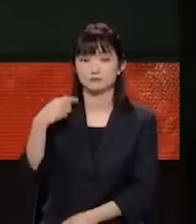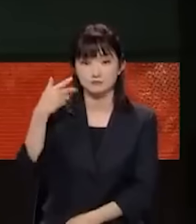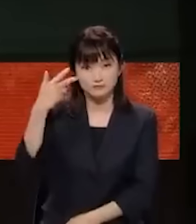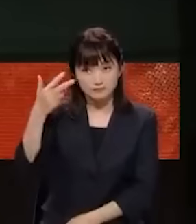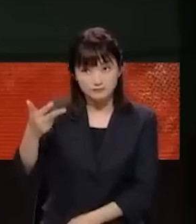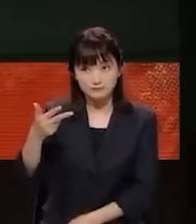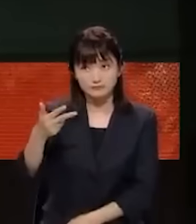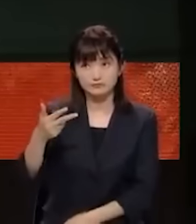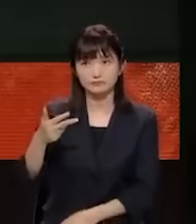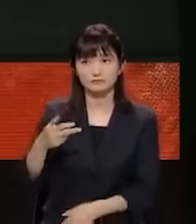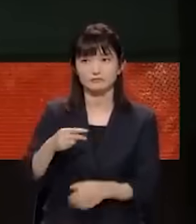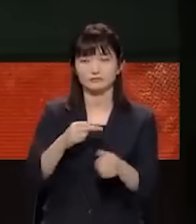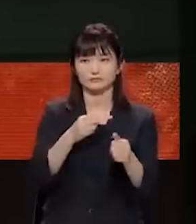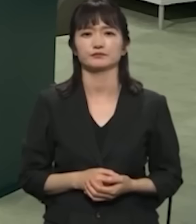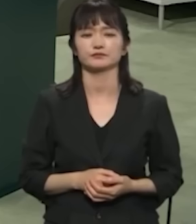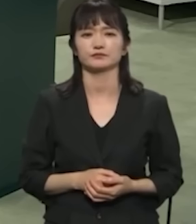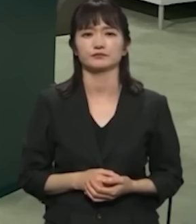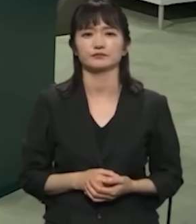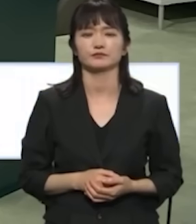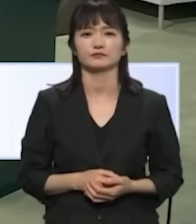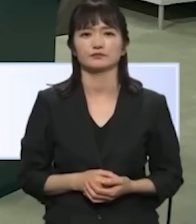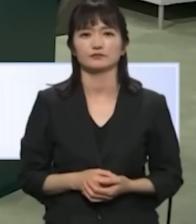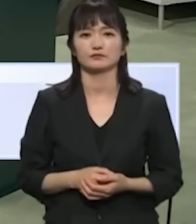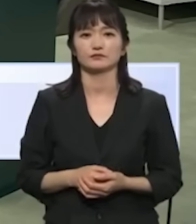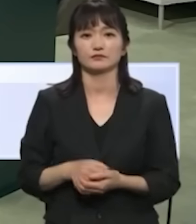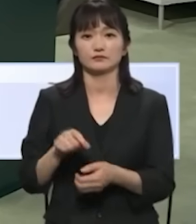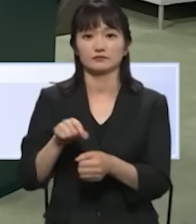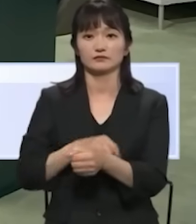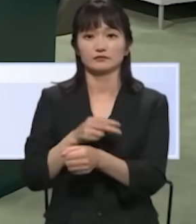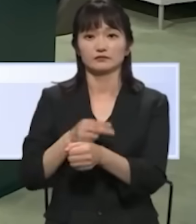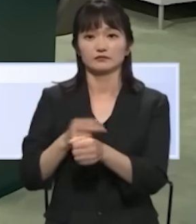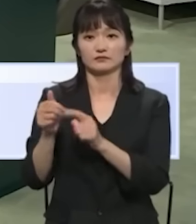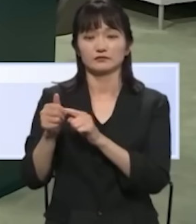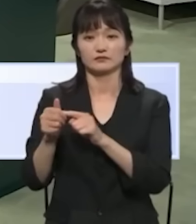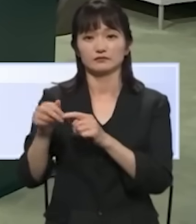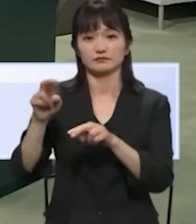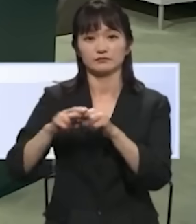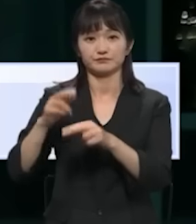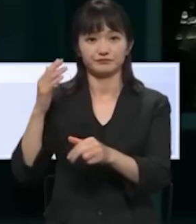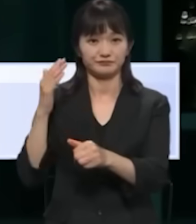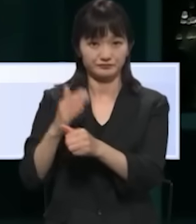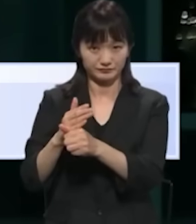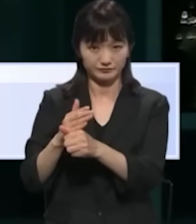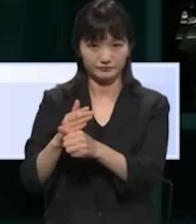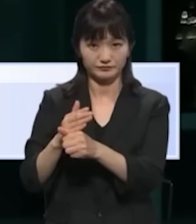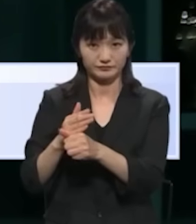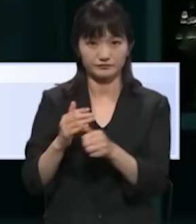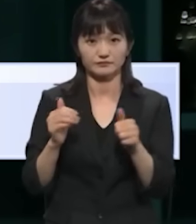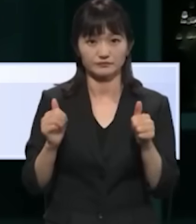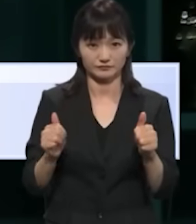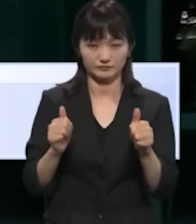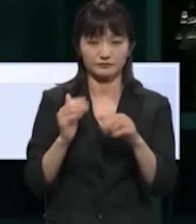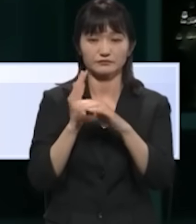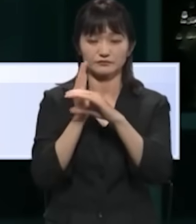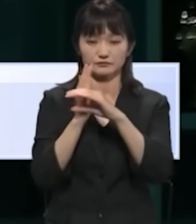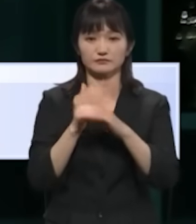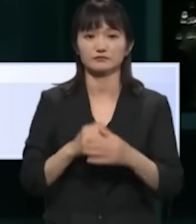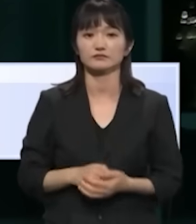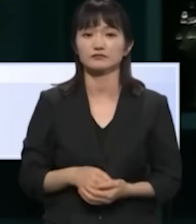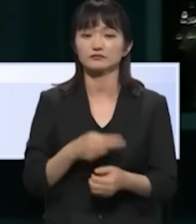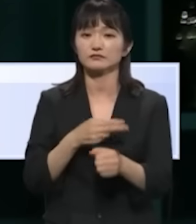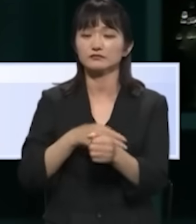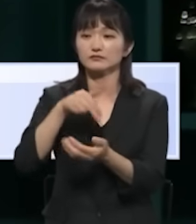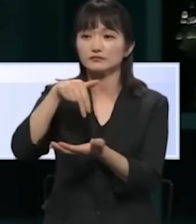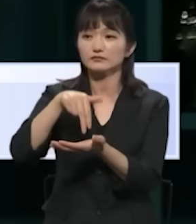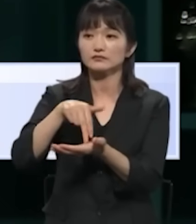주에이 교사가 고소를 당한 겁니다 해당 특수학교 교사가 지금 직위 해제가 된 상태로 재판을 받고 있다고 합니다